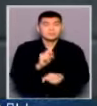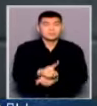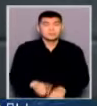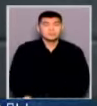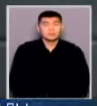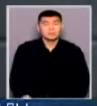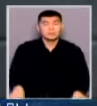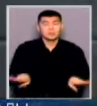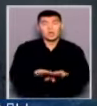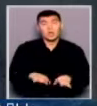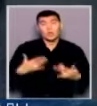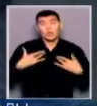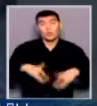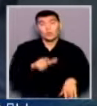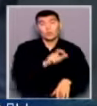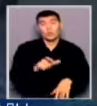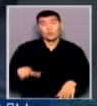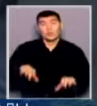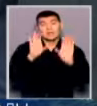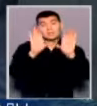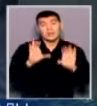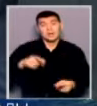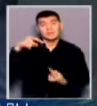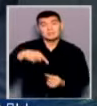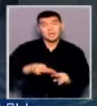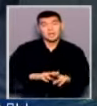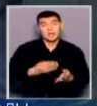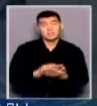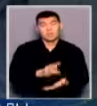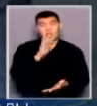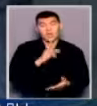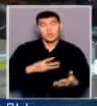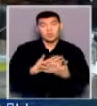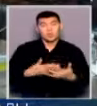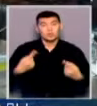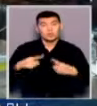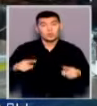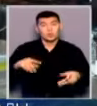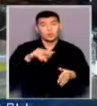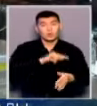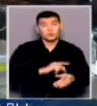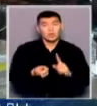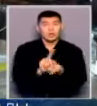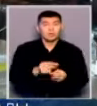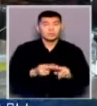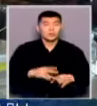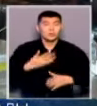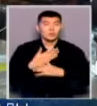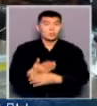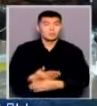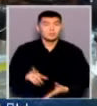тапсырды. Сондай қысқартылған шенеуніктерге заңға сәйкес қаржылай және жеке секторға немесе өзге де ұйымдарға ауысуға